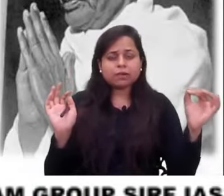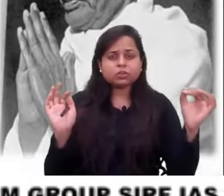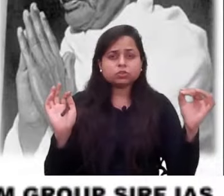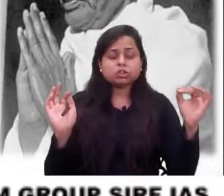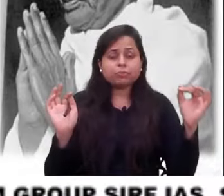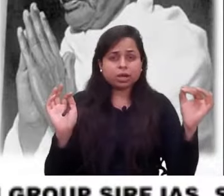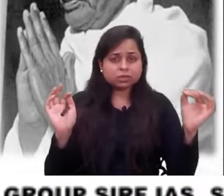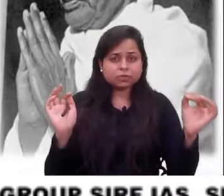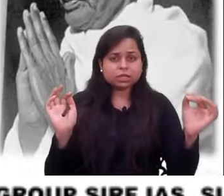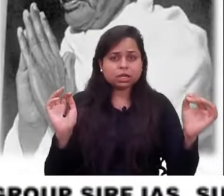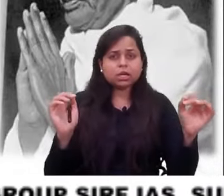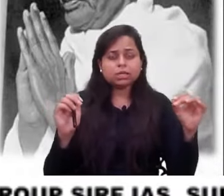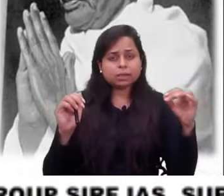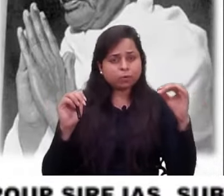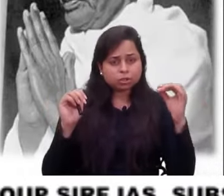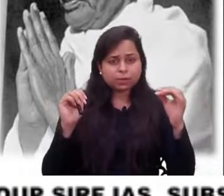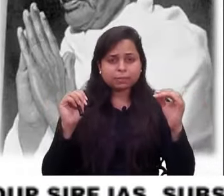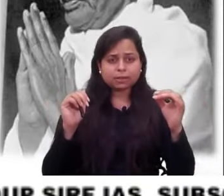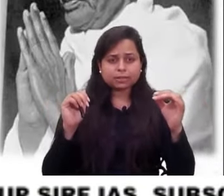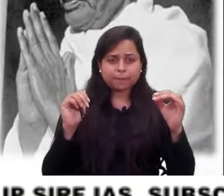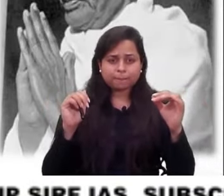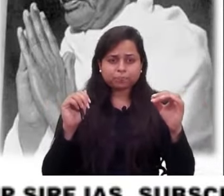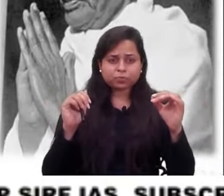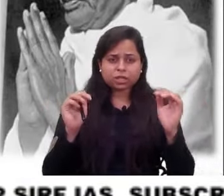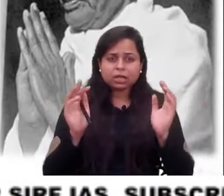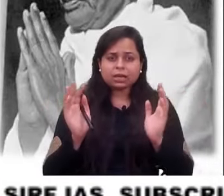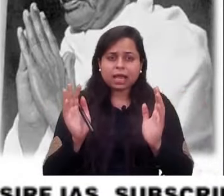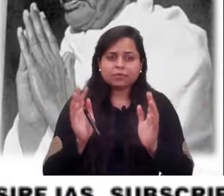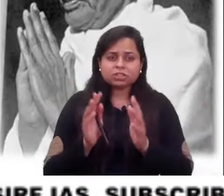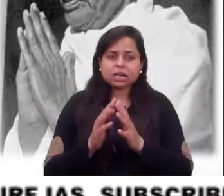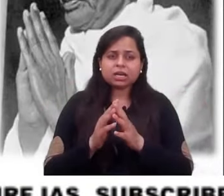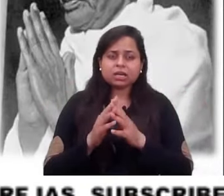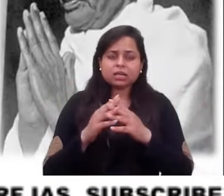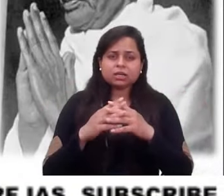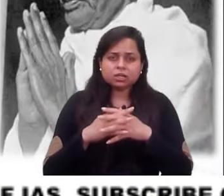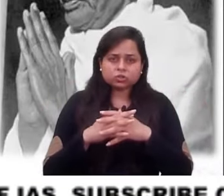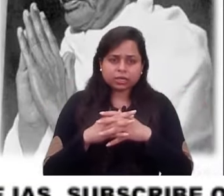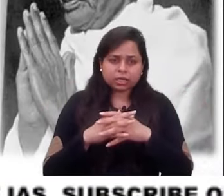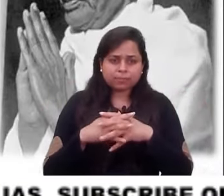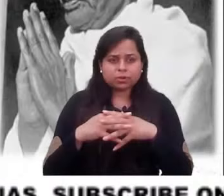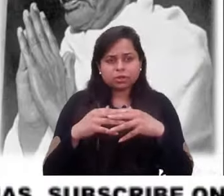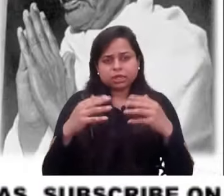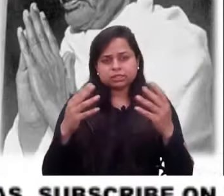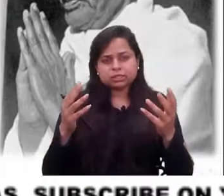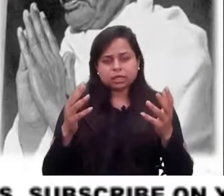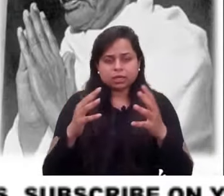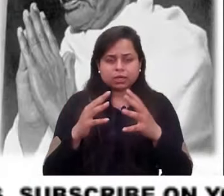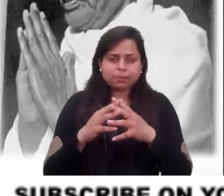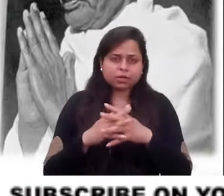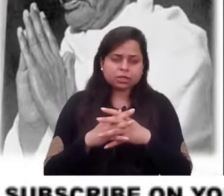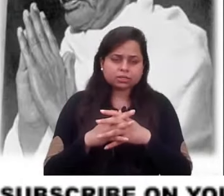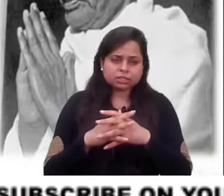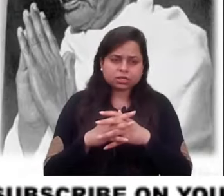को महत्व बहुत बड़ी बात अलग है